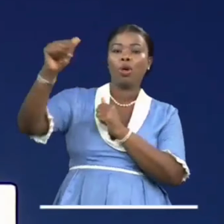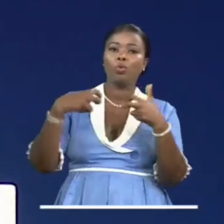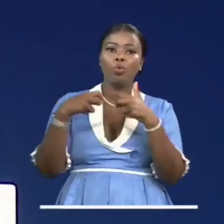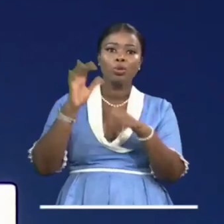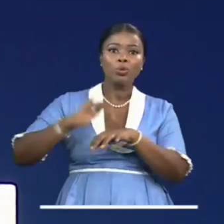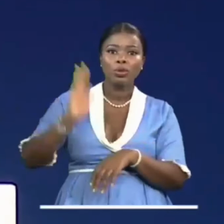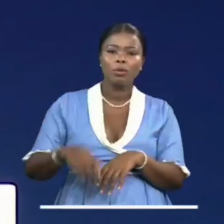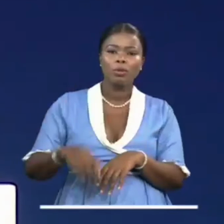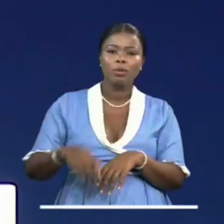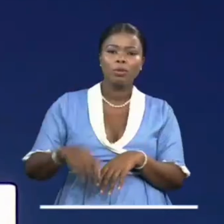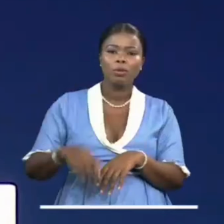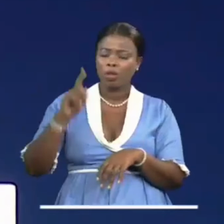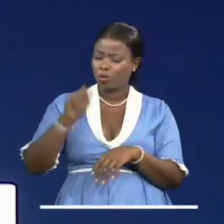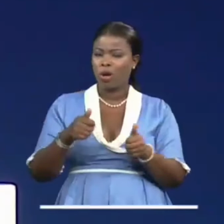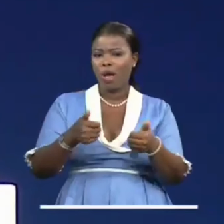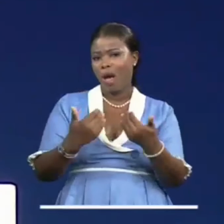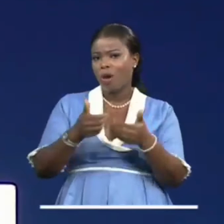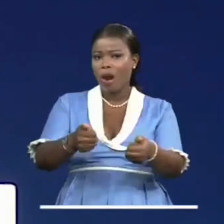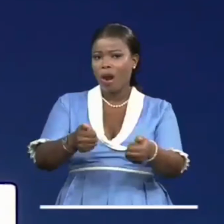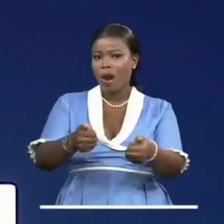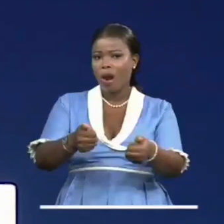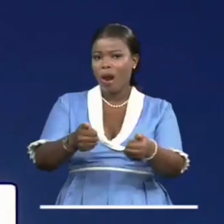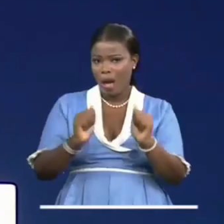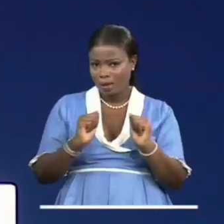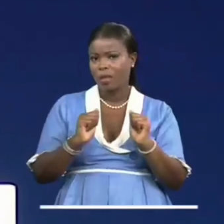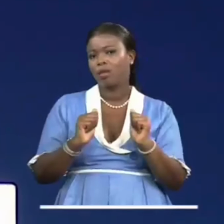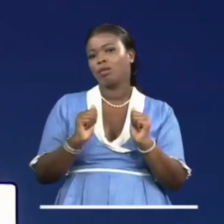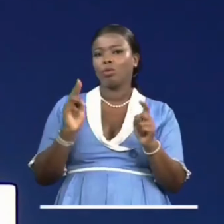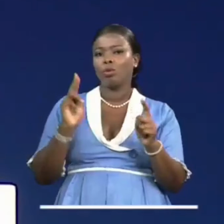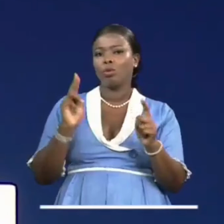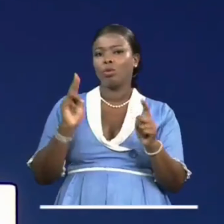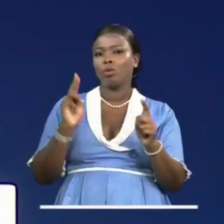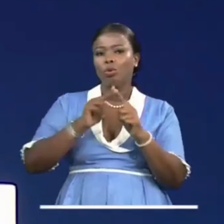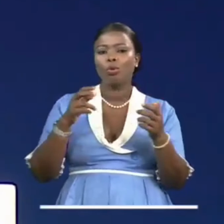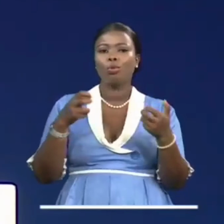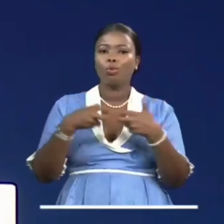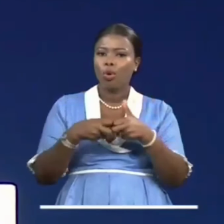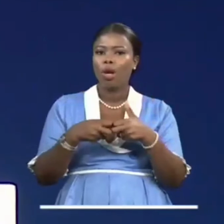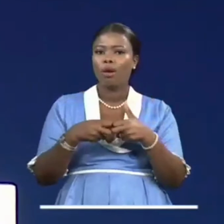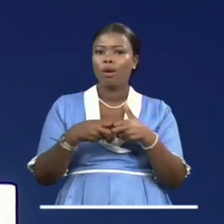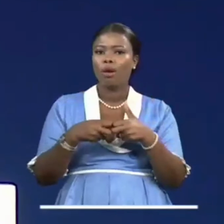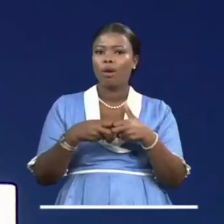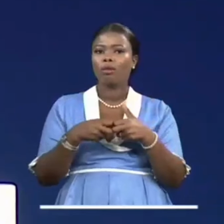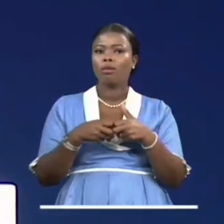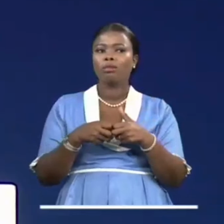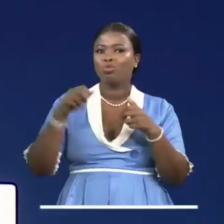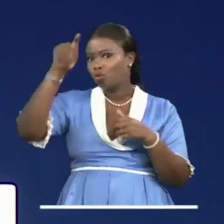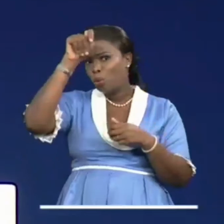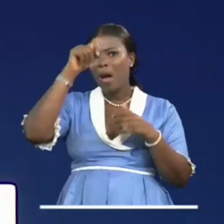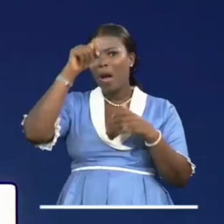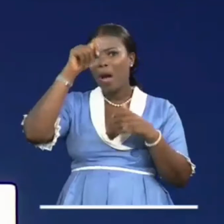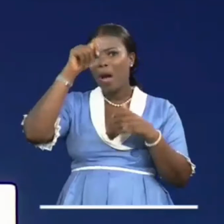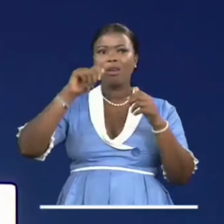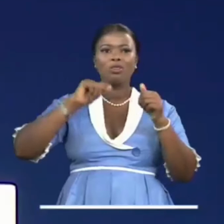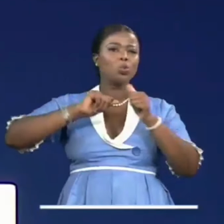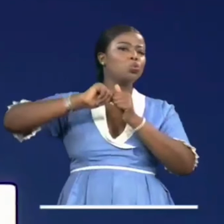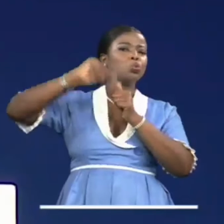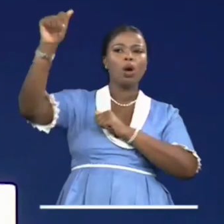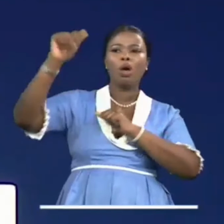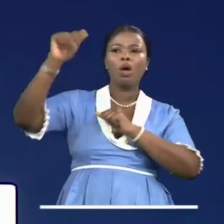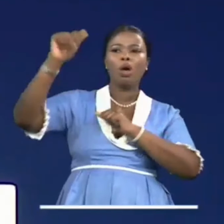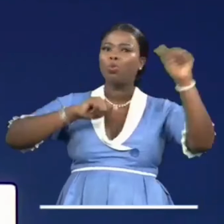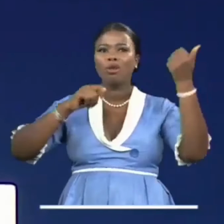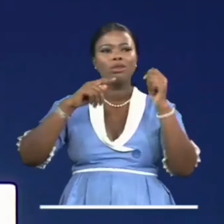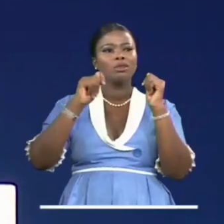doivent avoir accès au courant s'ils veulent se connecter à l'eau à touas dans le diolof on doit avoir accès à l'eau partout au Sénégal ça c'est